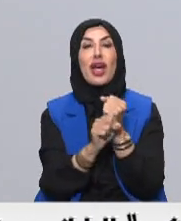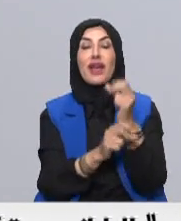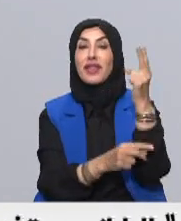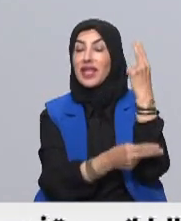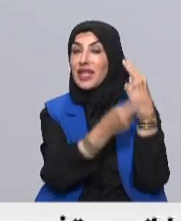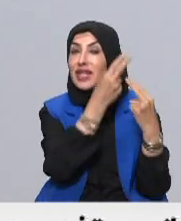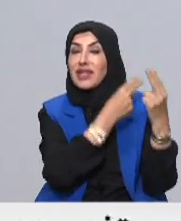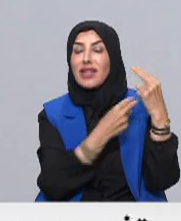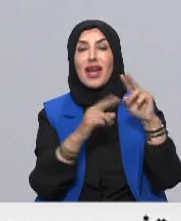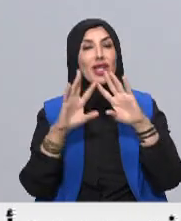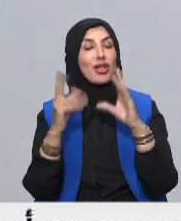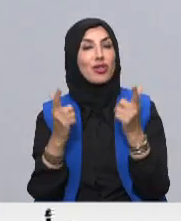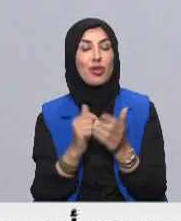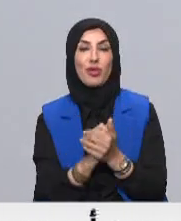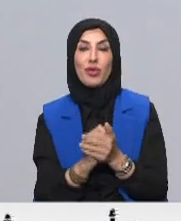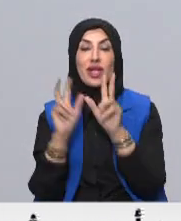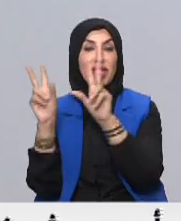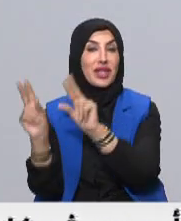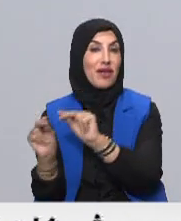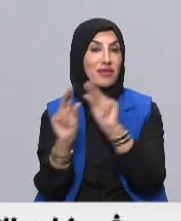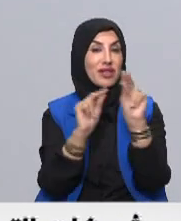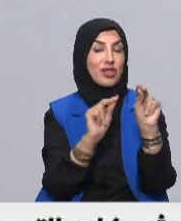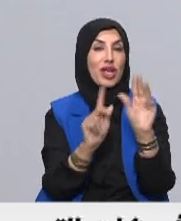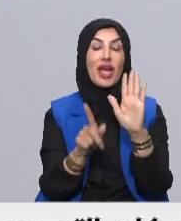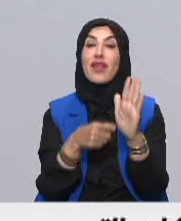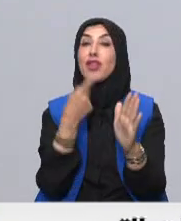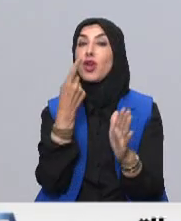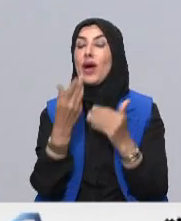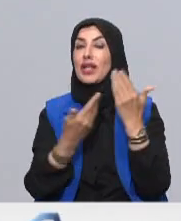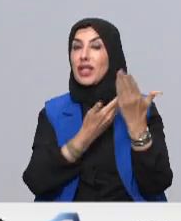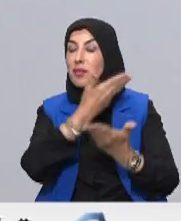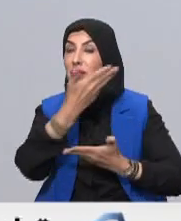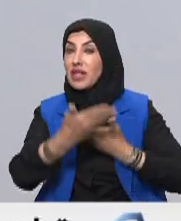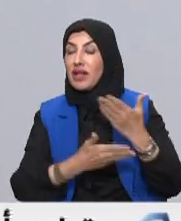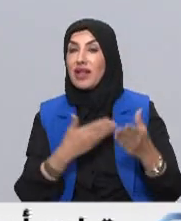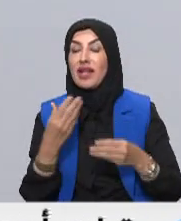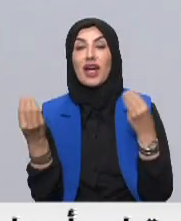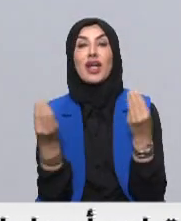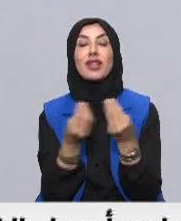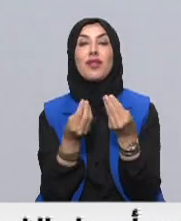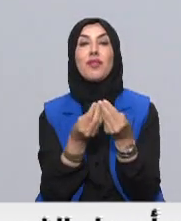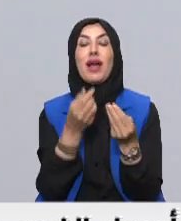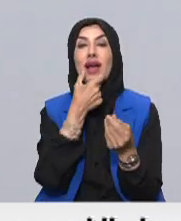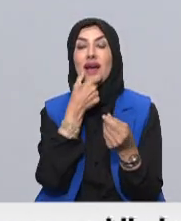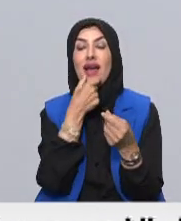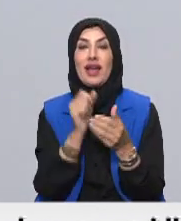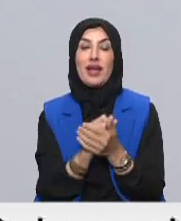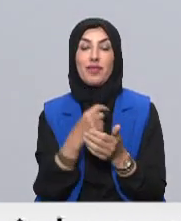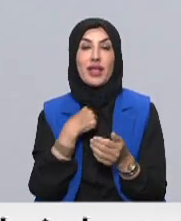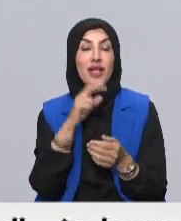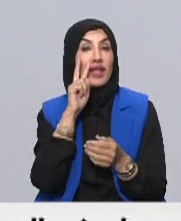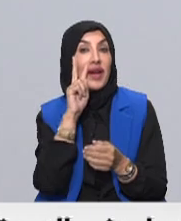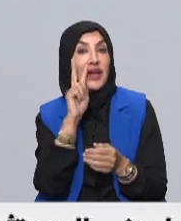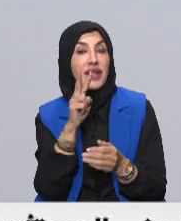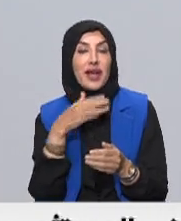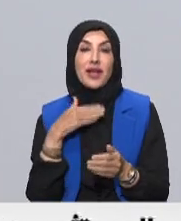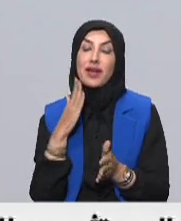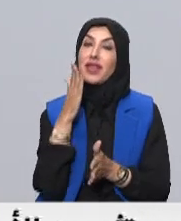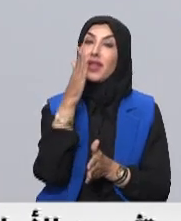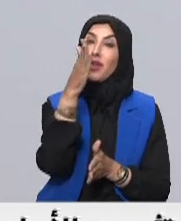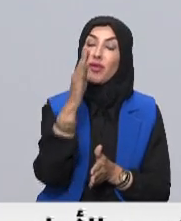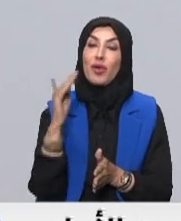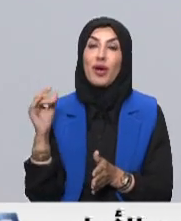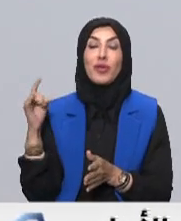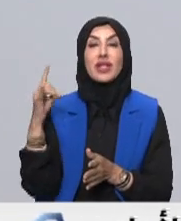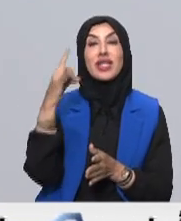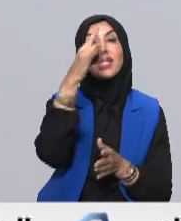تقاليدها فكانت هذه واحده من العلاقات القويه مع بريطانيا اتحت لنا المجال ان نوصل لبريطانيا